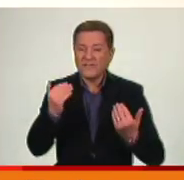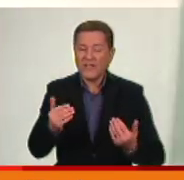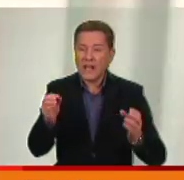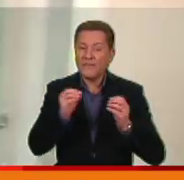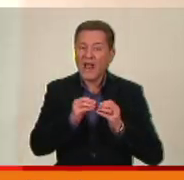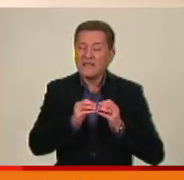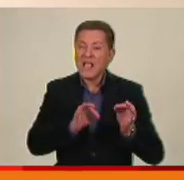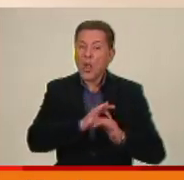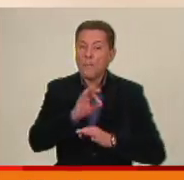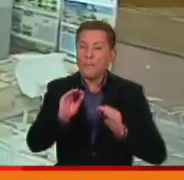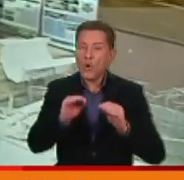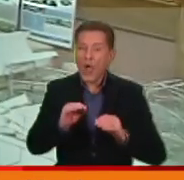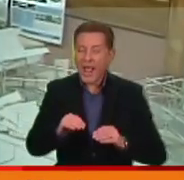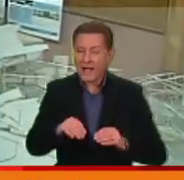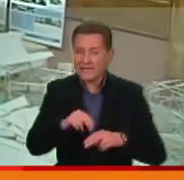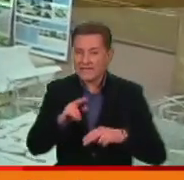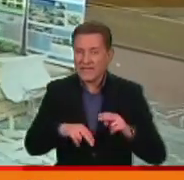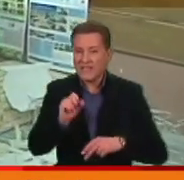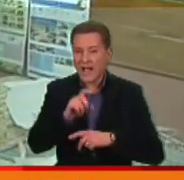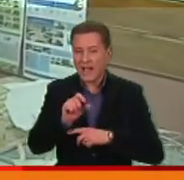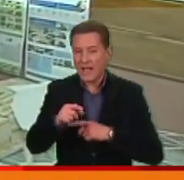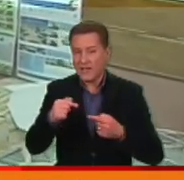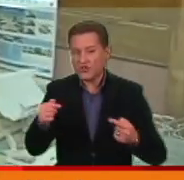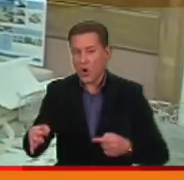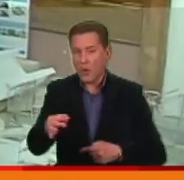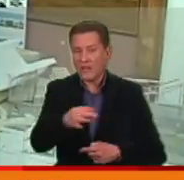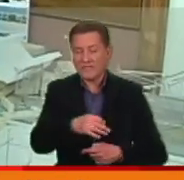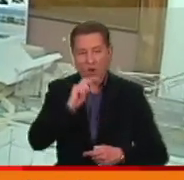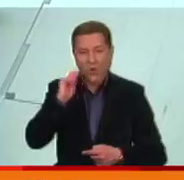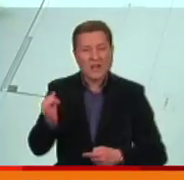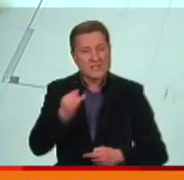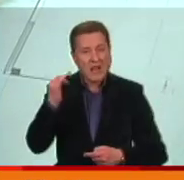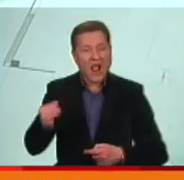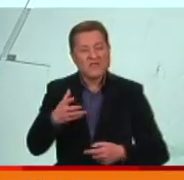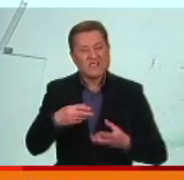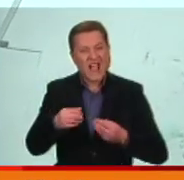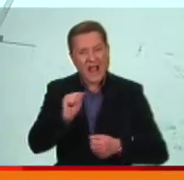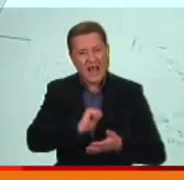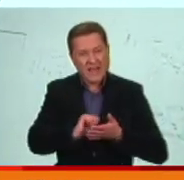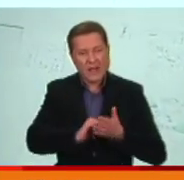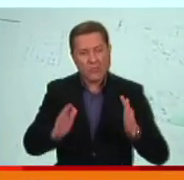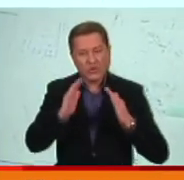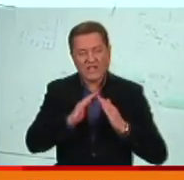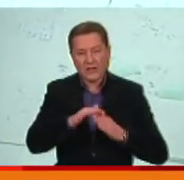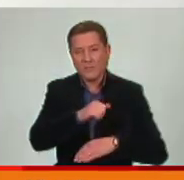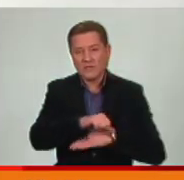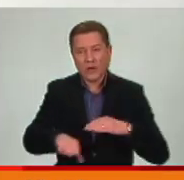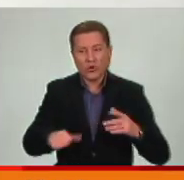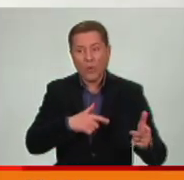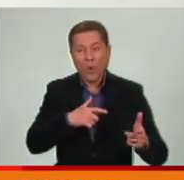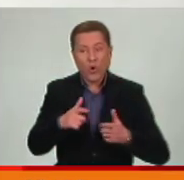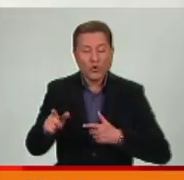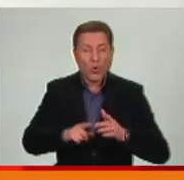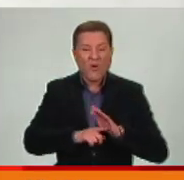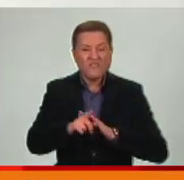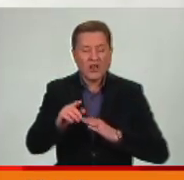10 проєктів для клієнтів з інших областей України. Цікавляться глиняними будинками й за кордоном. А Рафаель тим часом готує втілити в